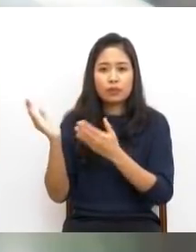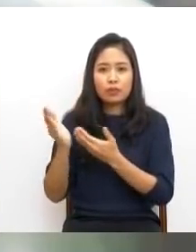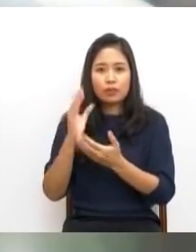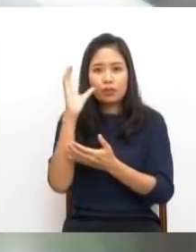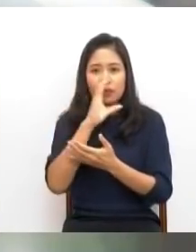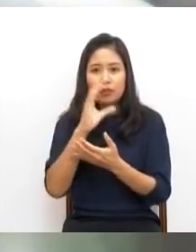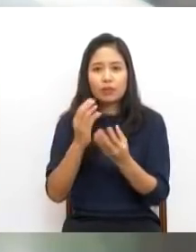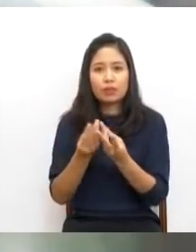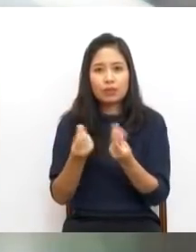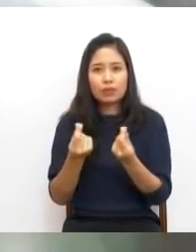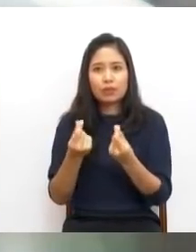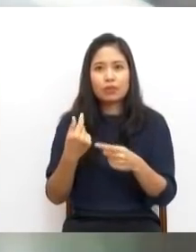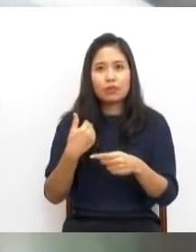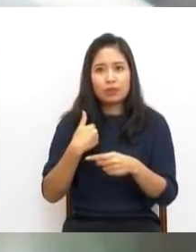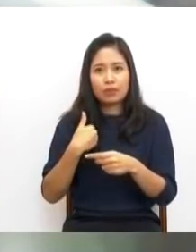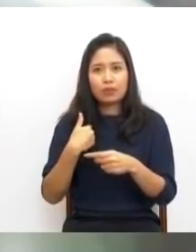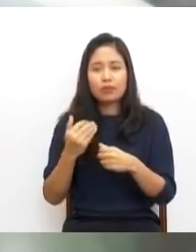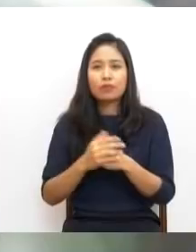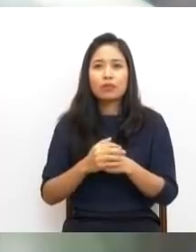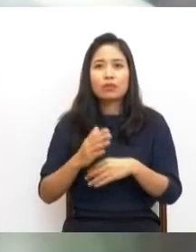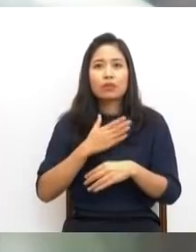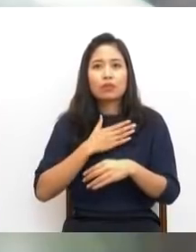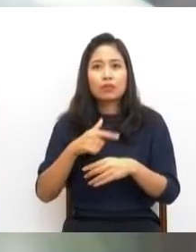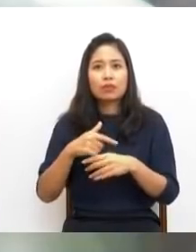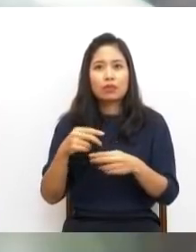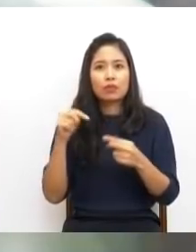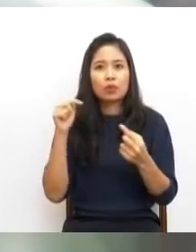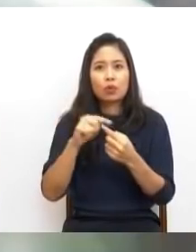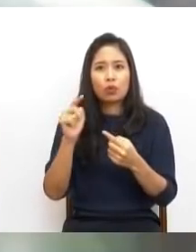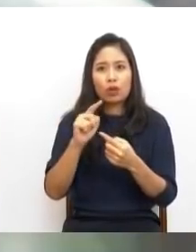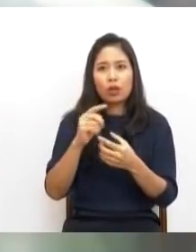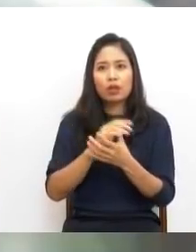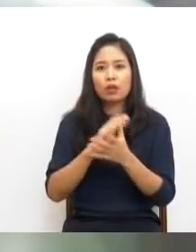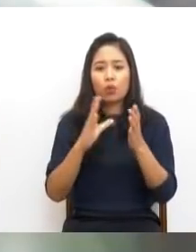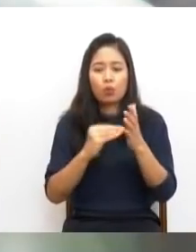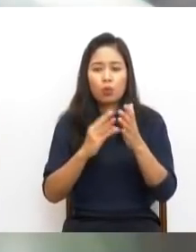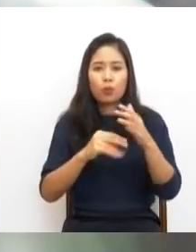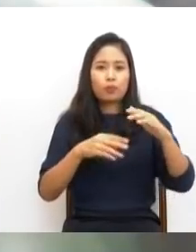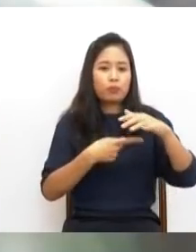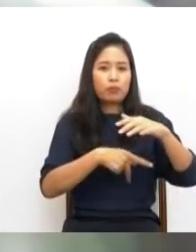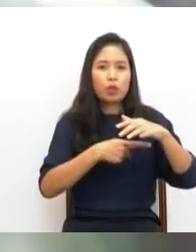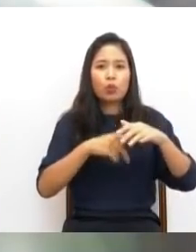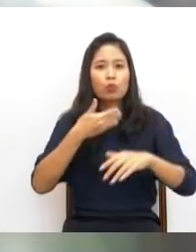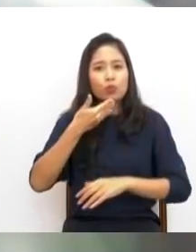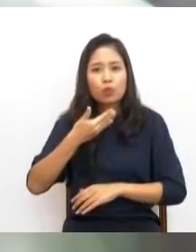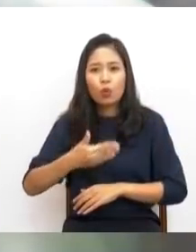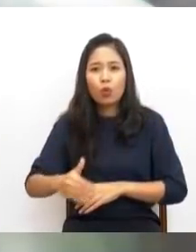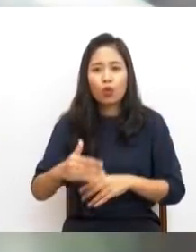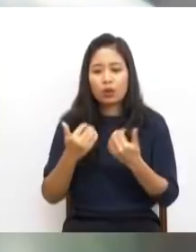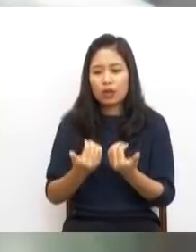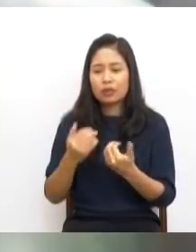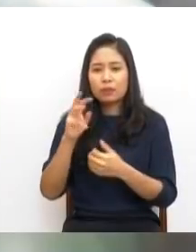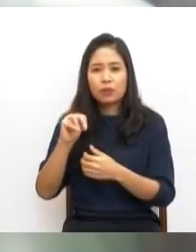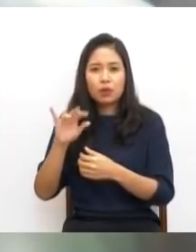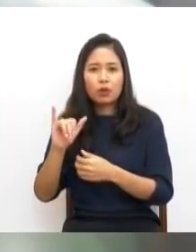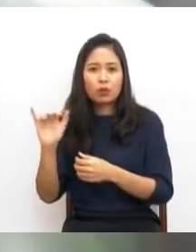ในมัธยมเลยเพราะว่าเราเองเนี่ยทำงานอยู่บนพื้นฐานของเด็กประถมมาโดยตลอดเราอาจจะมีความชำนาญในด้านนี้มากกว่าอะไรอย่างเงี้ยค่ะ เพ